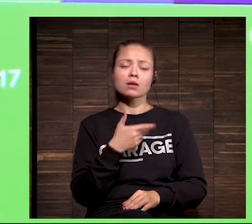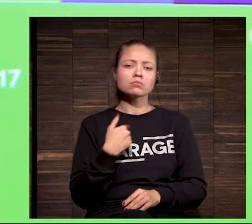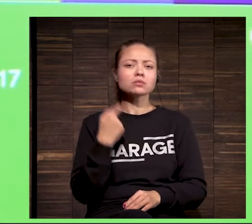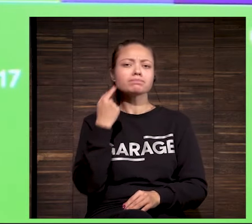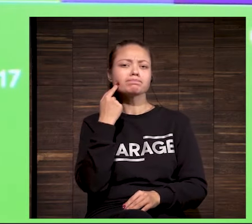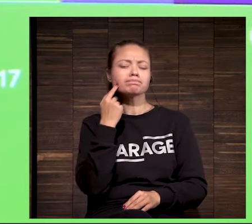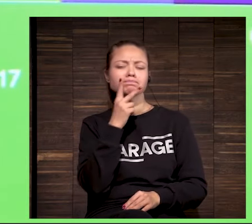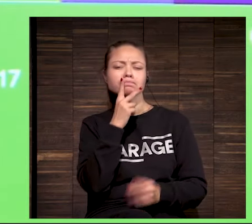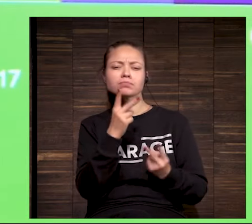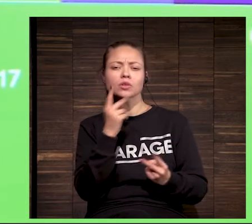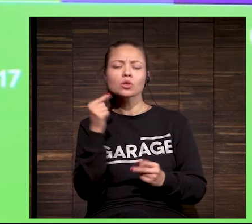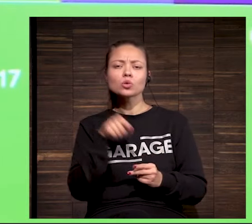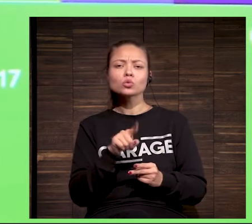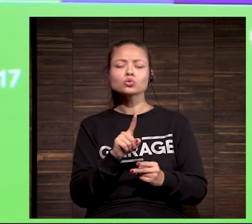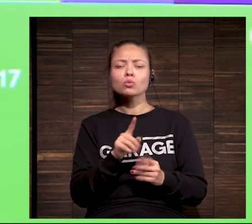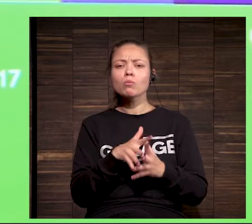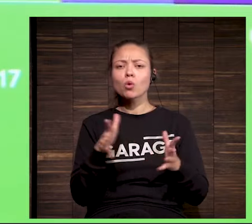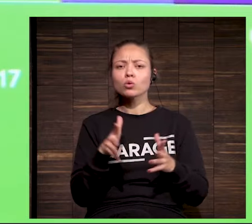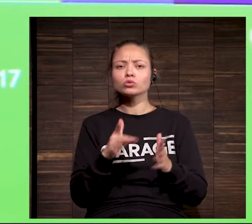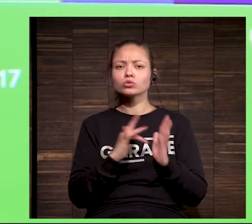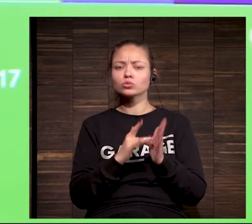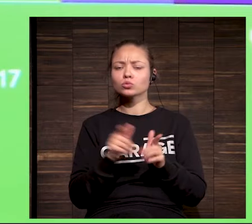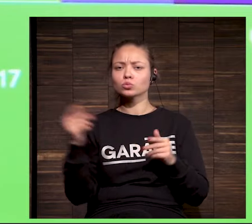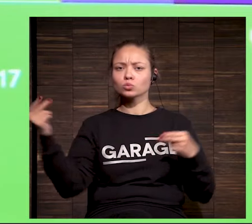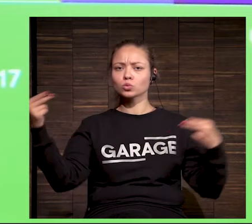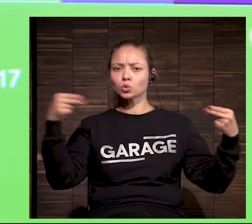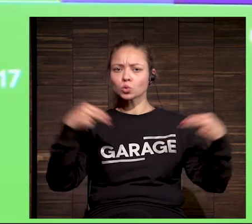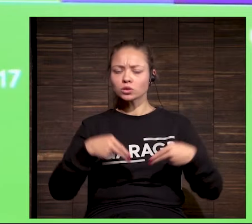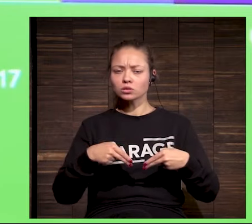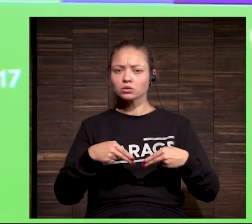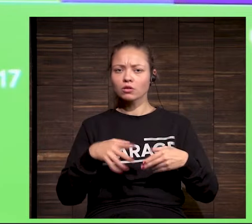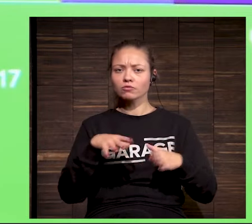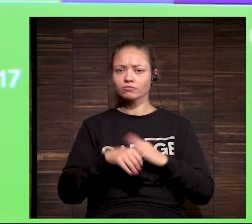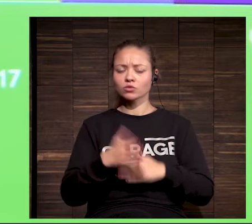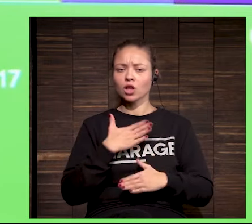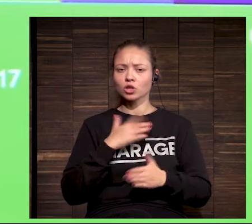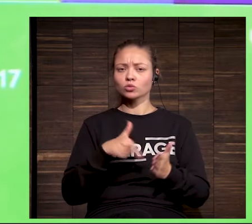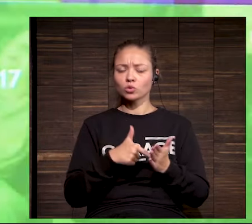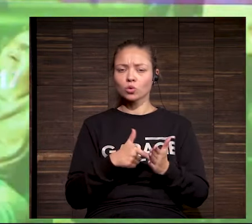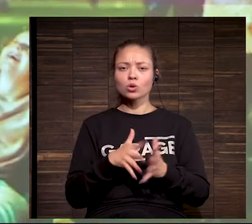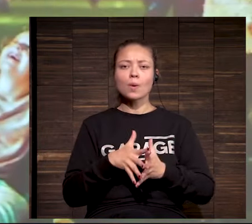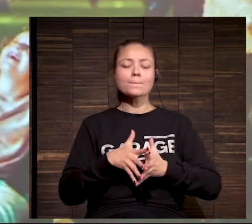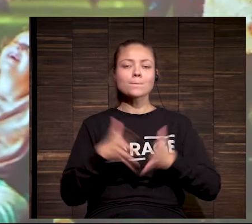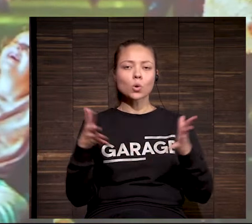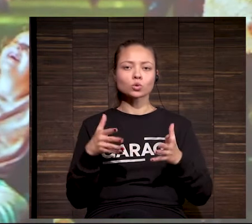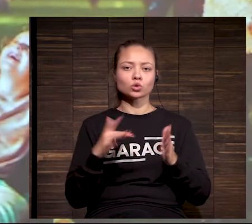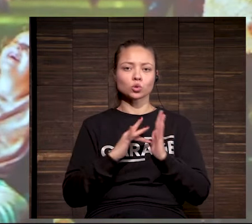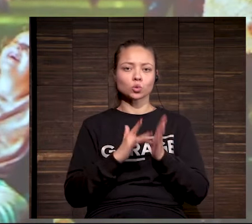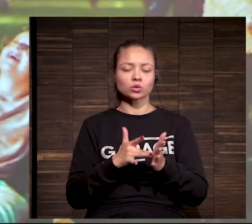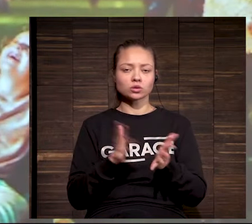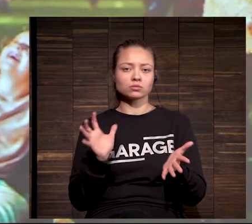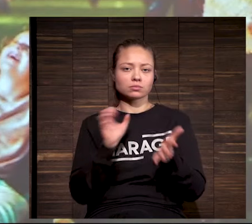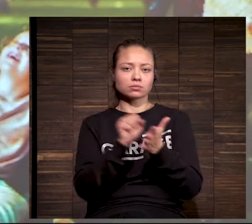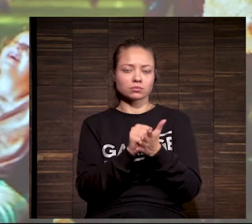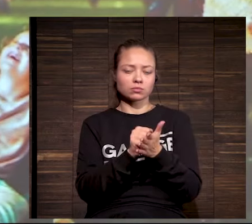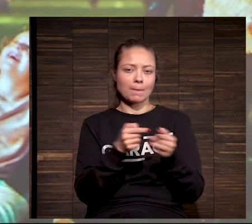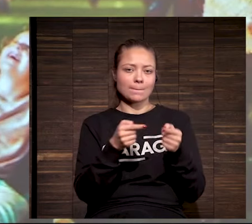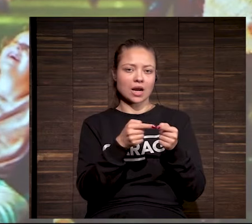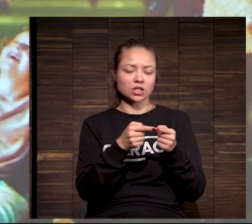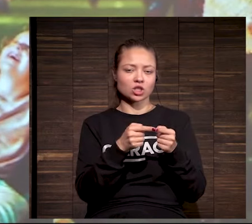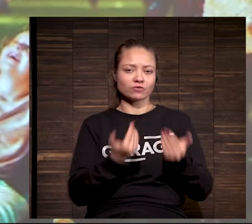что больше стало туристов нашем городе больше туристов бронировали жилье и